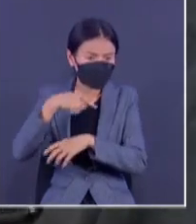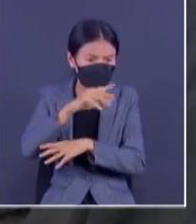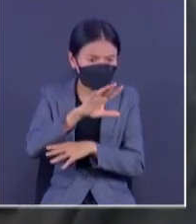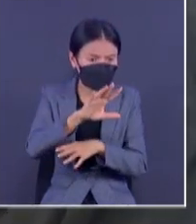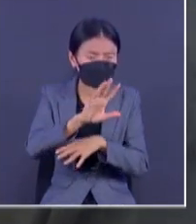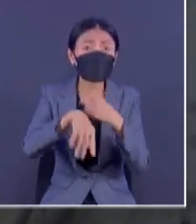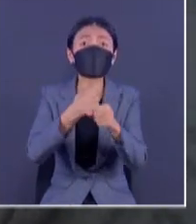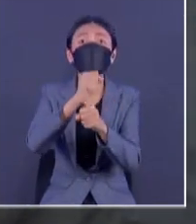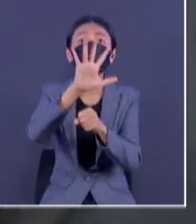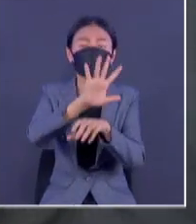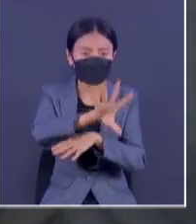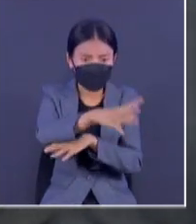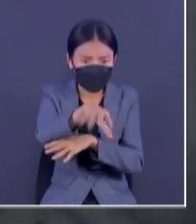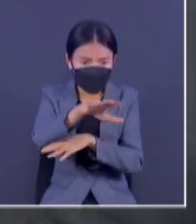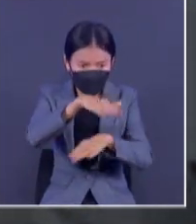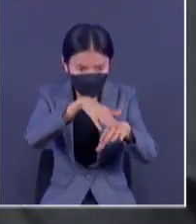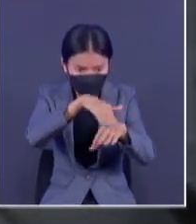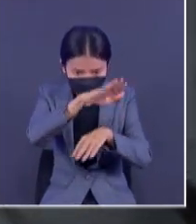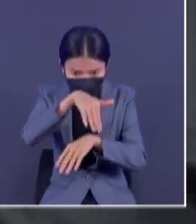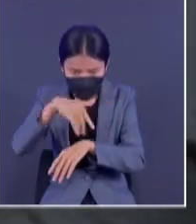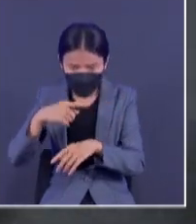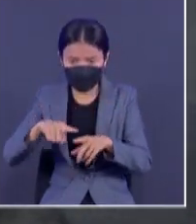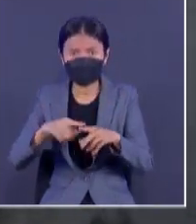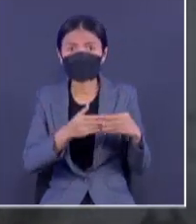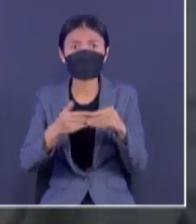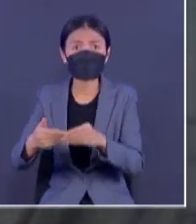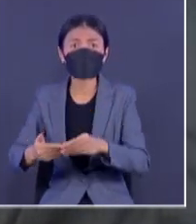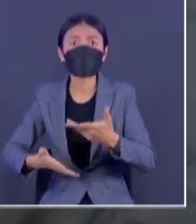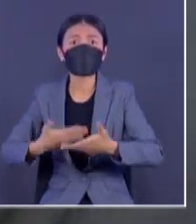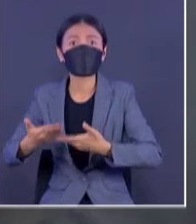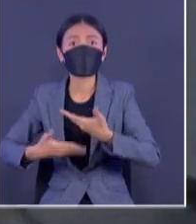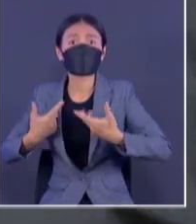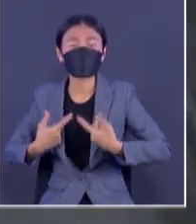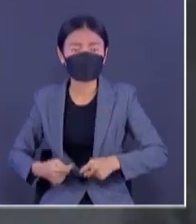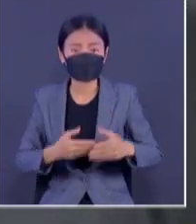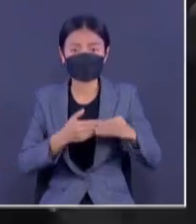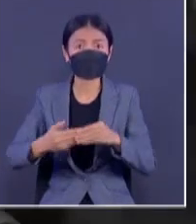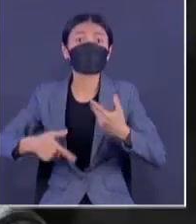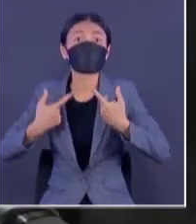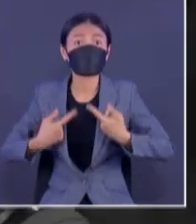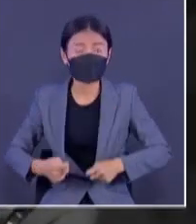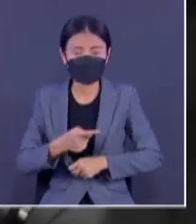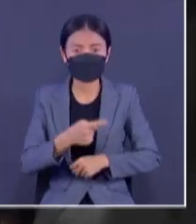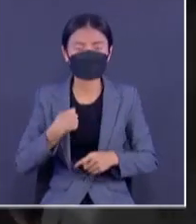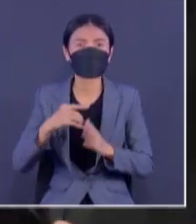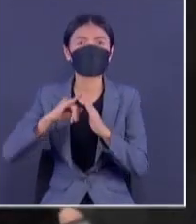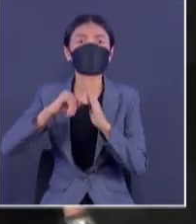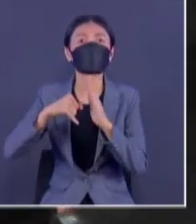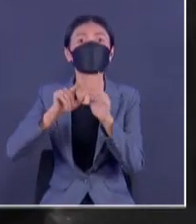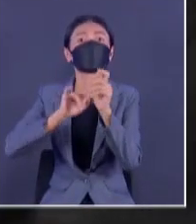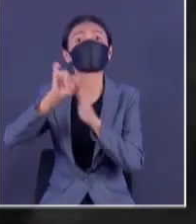ปีเนี่ยไปค้าประเวณีในพื้นที่หลายอำเภอของจังหวัดเชียงใหม่ทีนี้หลังจากนั้นก็มีการสอบส